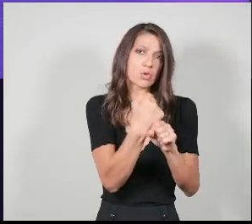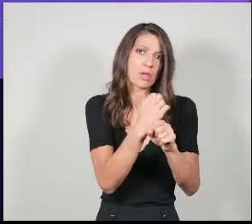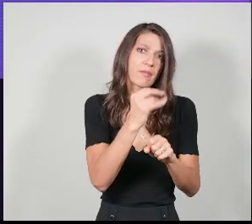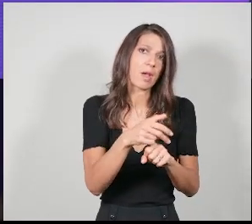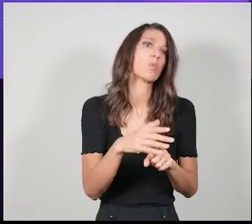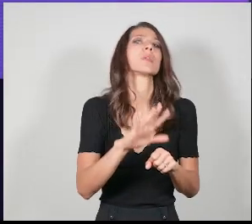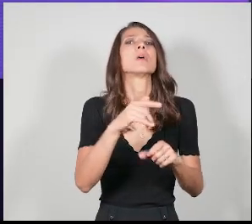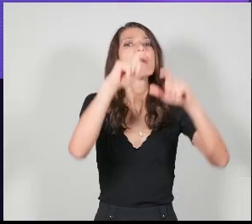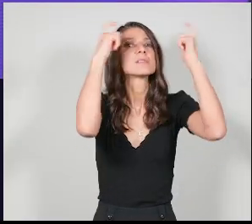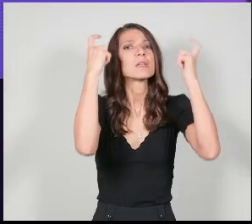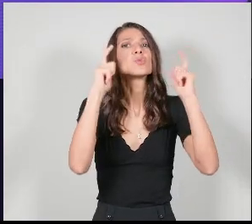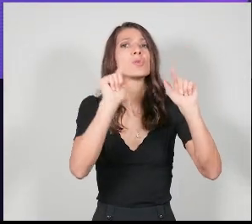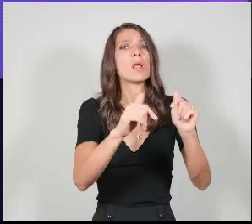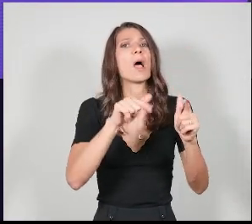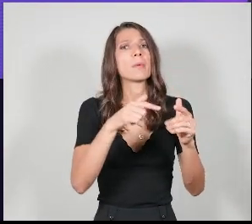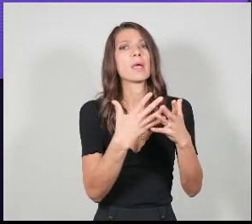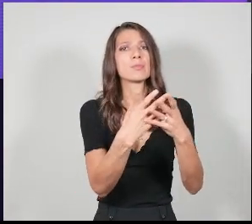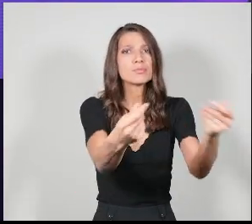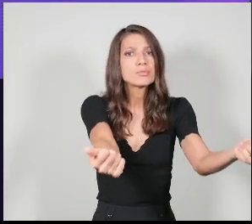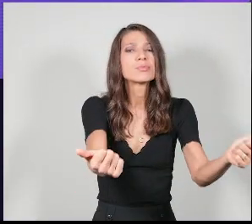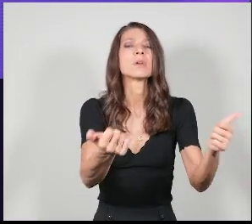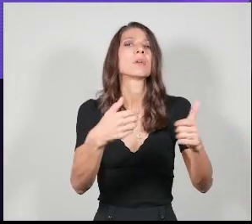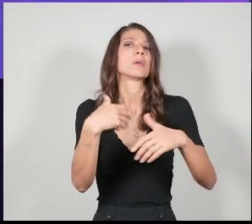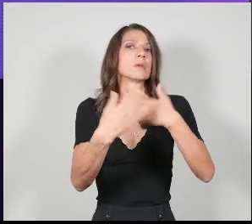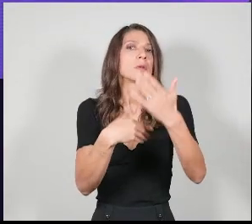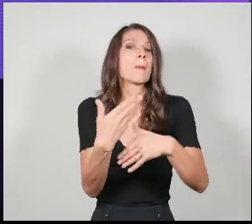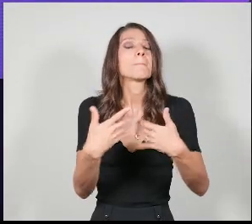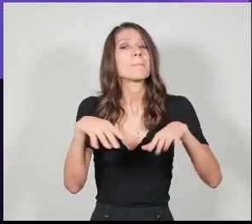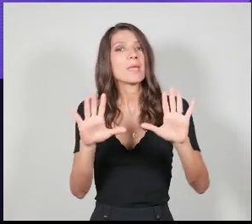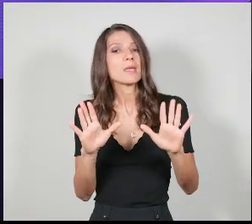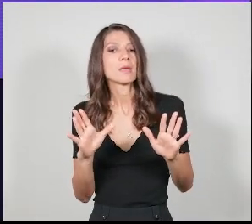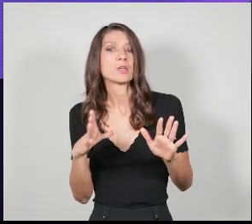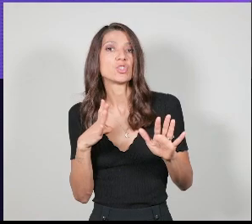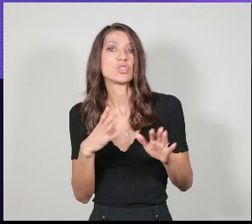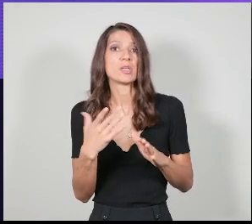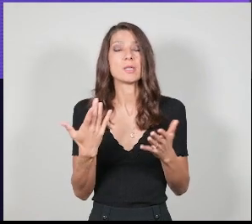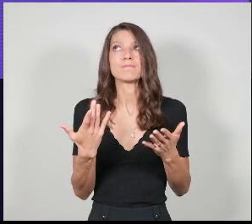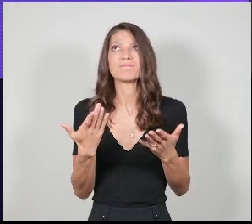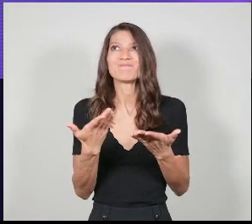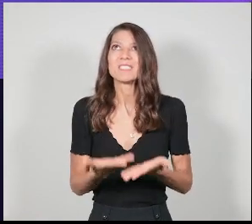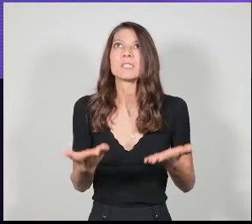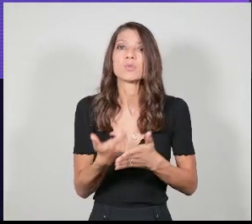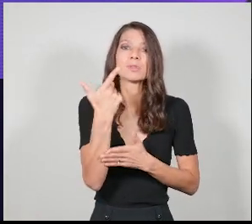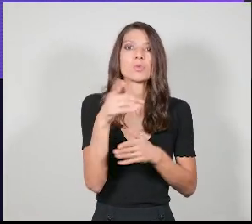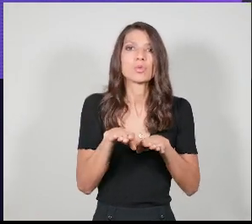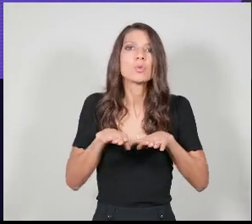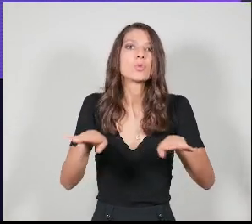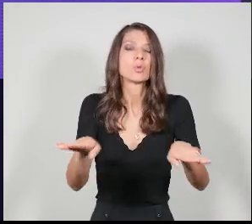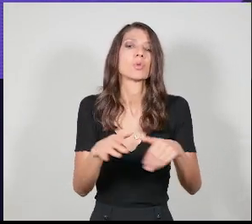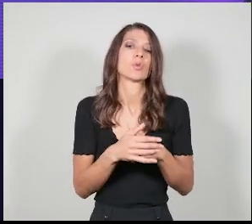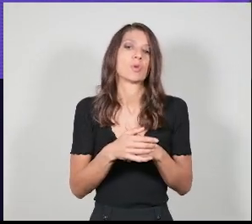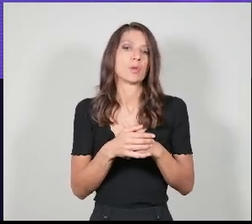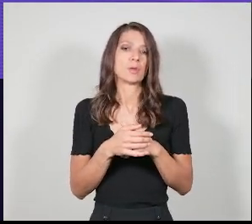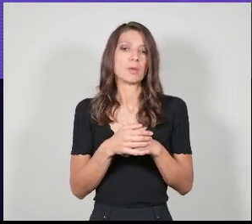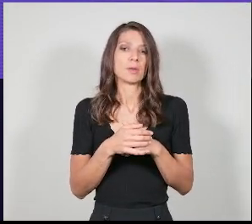elle est intégrée dans un ensemble plus large. Et donc, il y a une tension entre 2 logiques, on pourrait dire. Une logique, ce qu'on